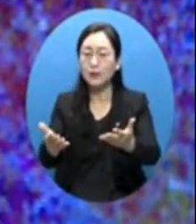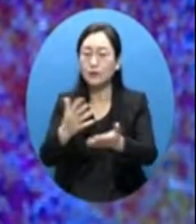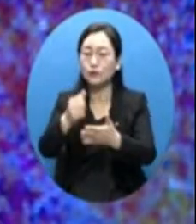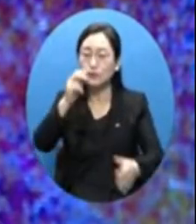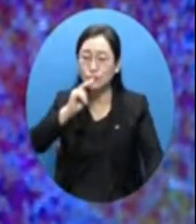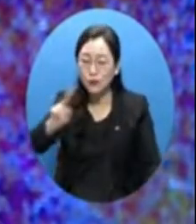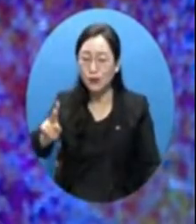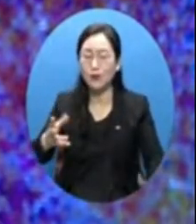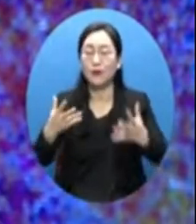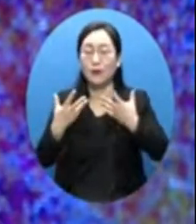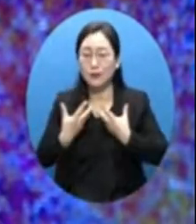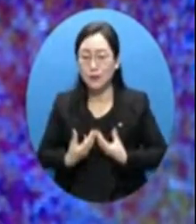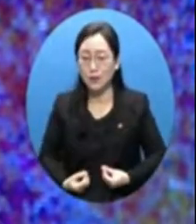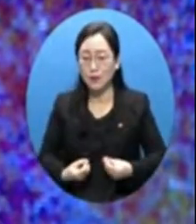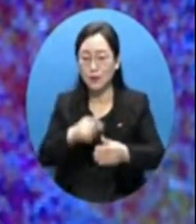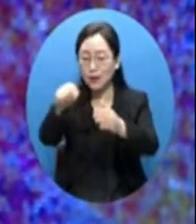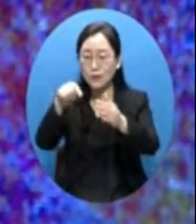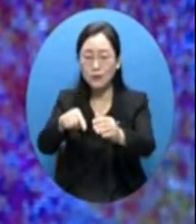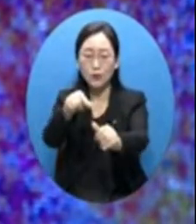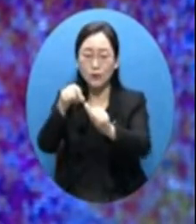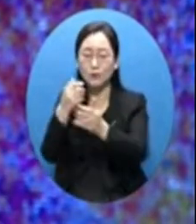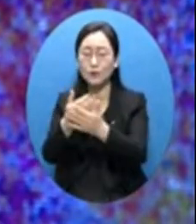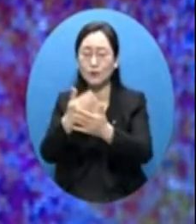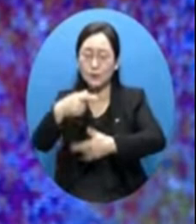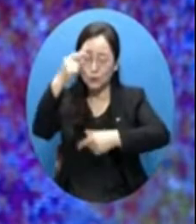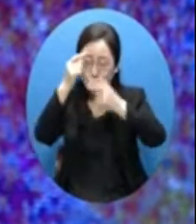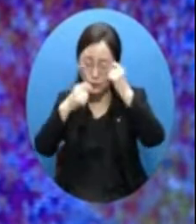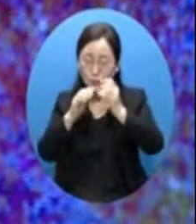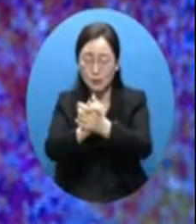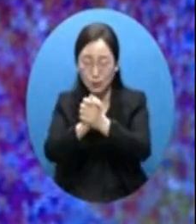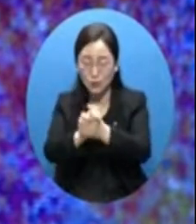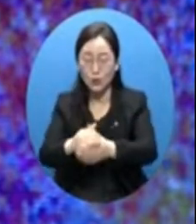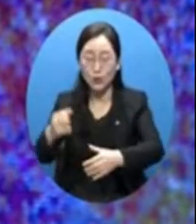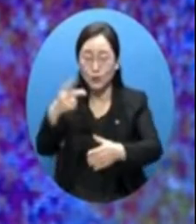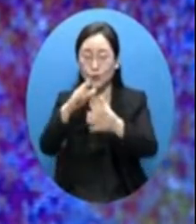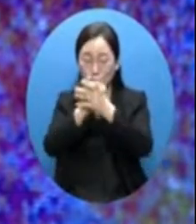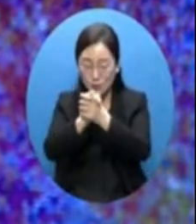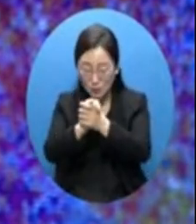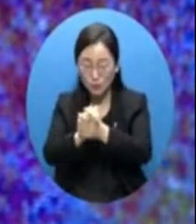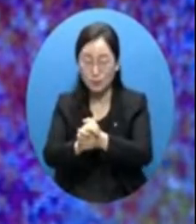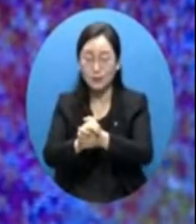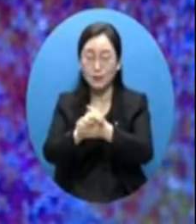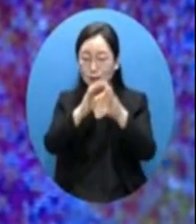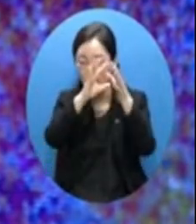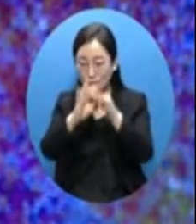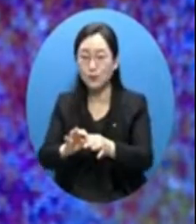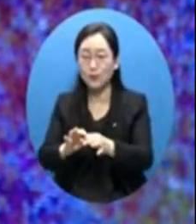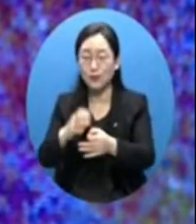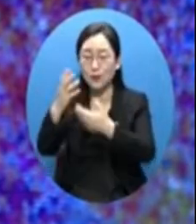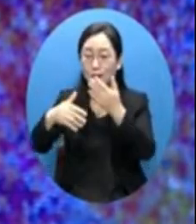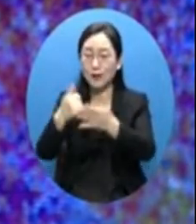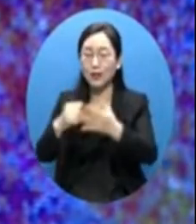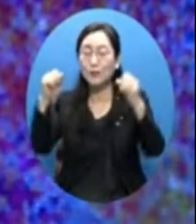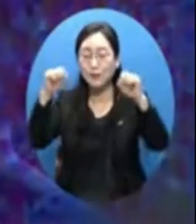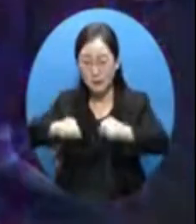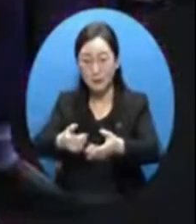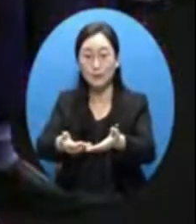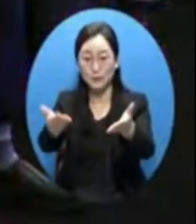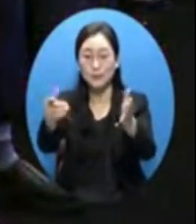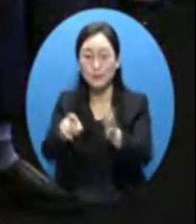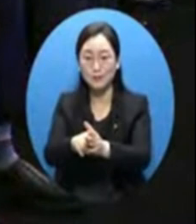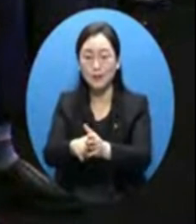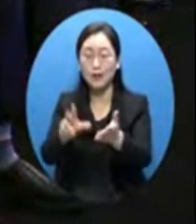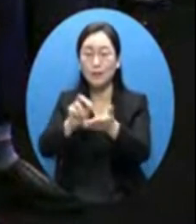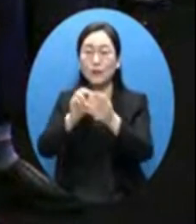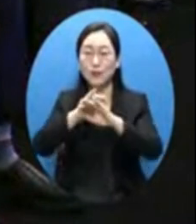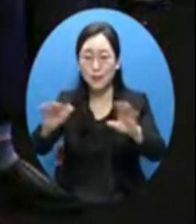이 절망에 대해서 건져주옵소서. 눈물로 기도하고 또 기도하고 또 기도하고 또 기도하면 하나님의 응답하시는 것입니다.